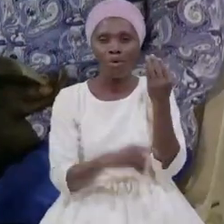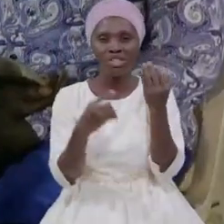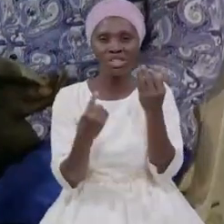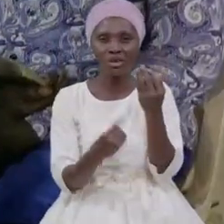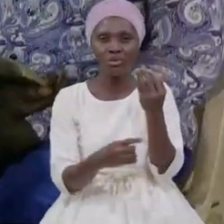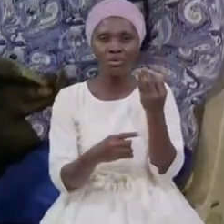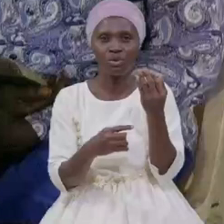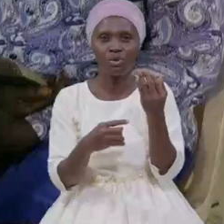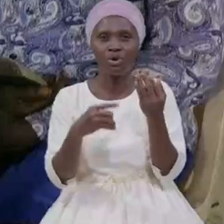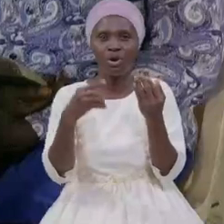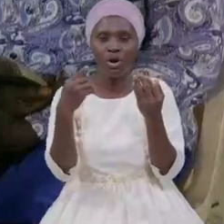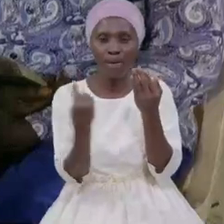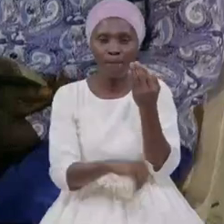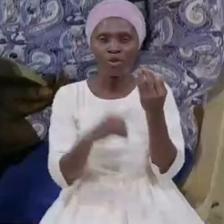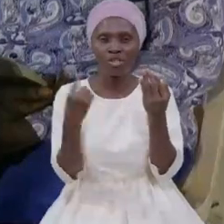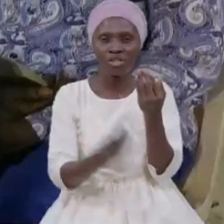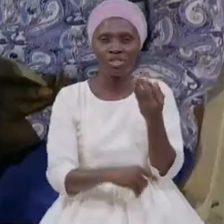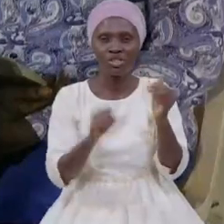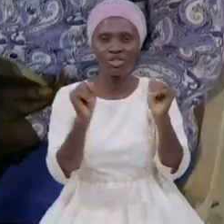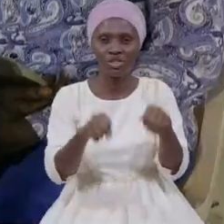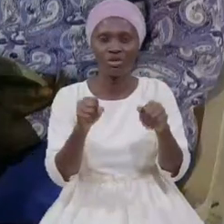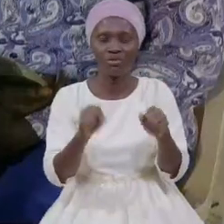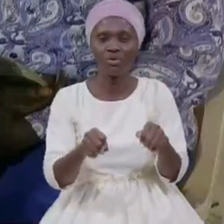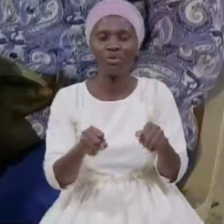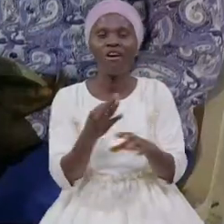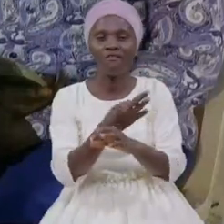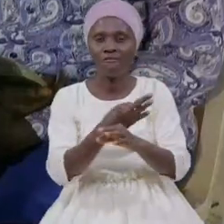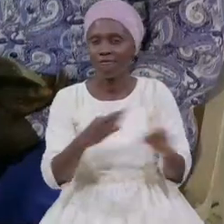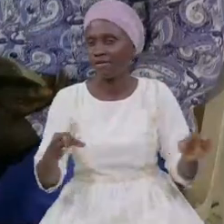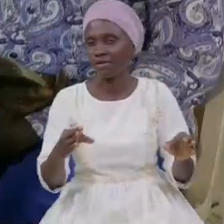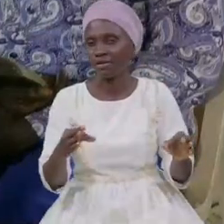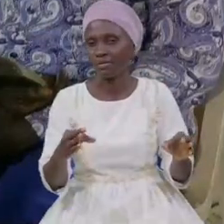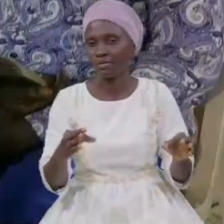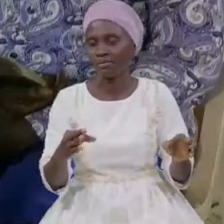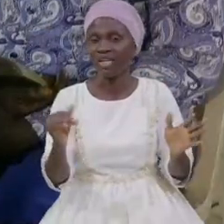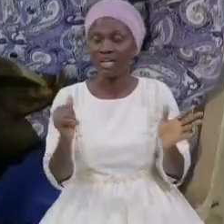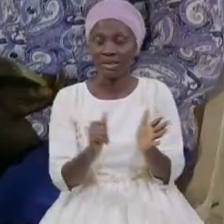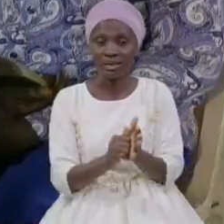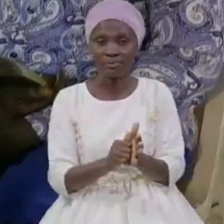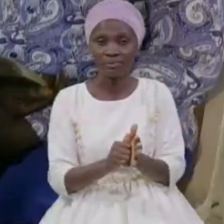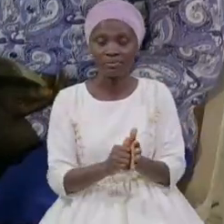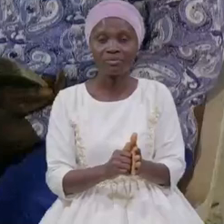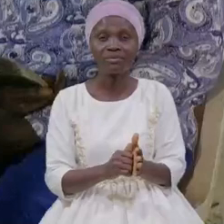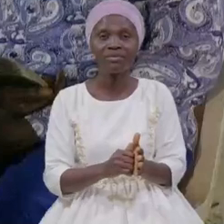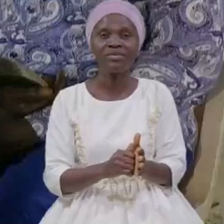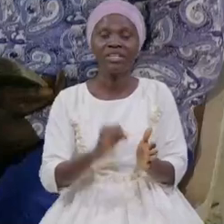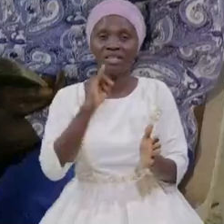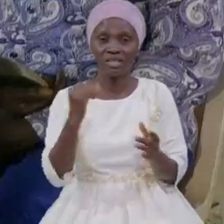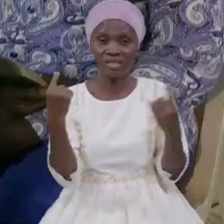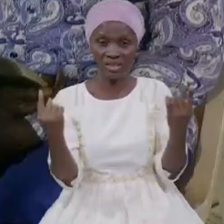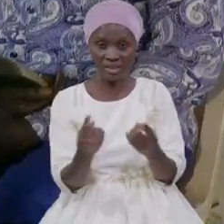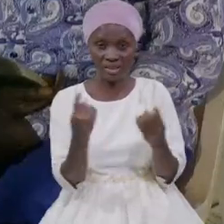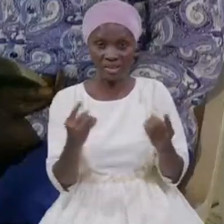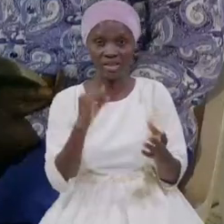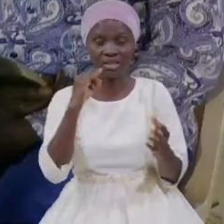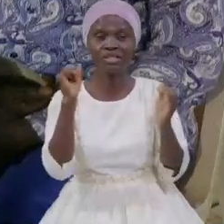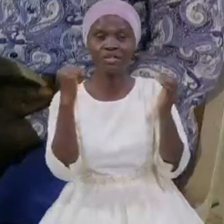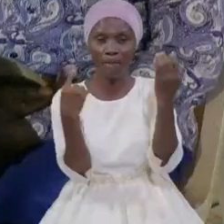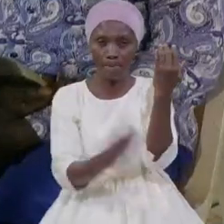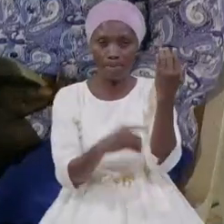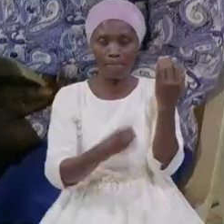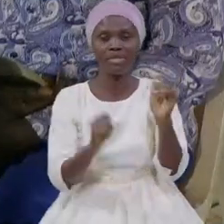liberté punissable. Qui accorde la liberté punissable. Le pécheur est punissable. Cependant, la